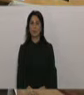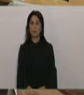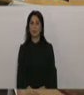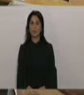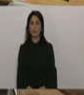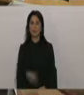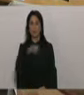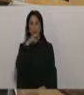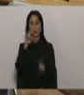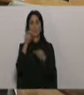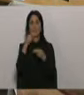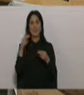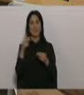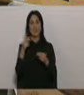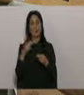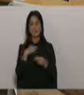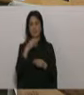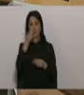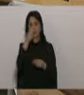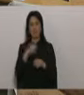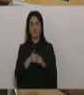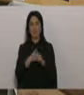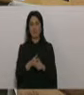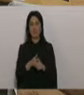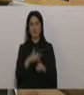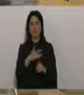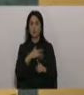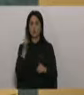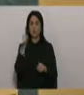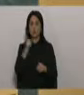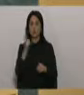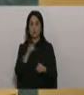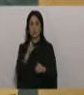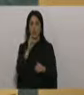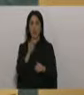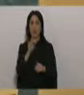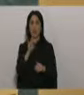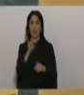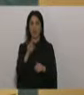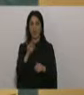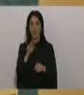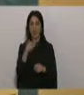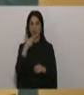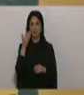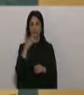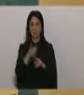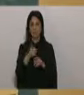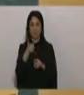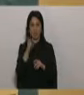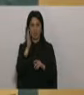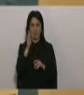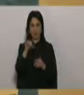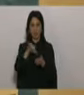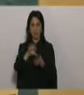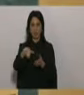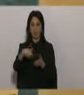რუსულ თემას გავაგრძელებ, ძალიან ძალიან რადგან მოხვდათ გულზე. გიორგი კანდელაკი გამოდიოდა აქ, რომელიც ძალიან კარგი იქნებოდა აქ უნდა